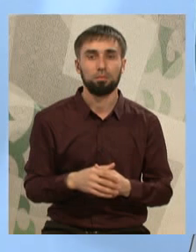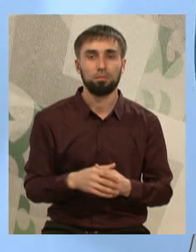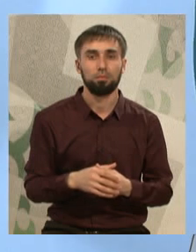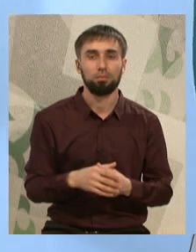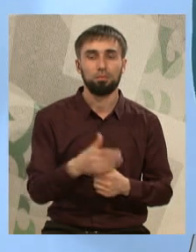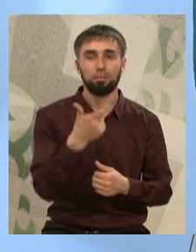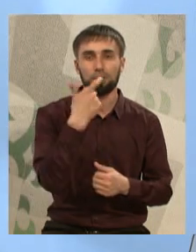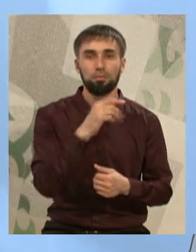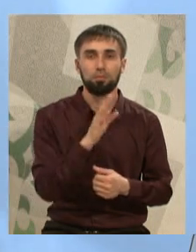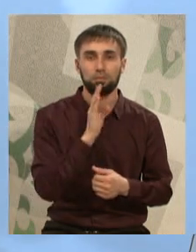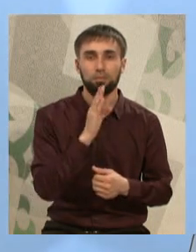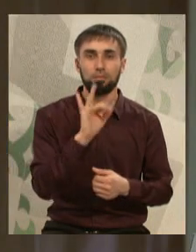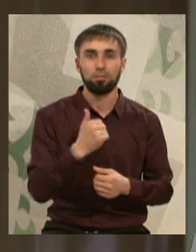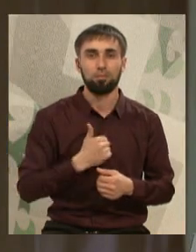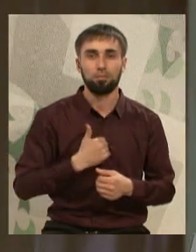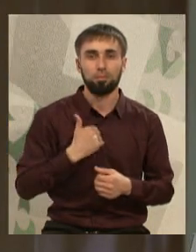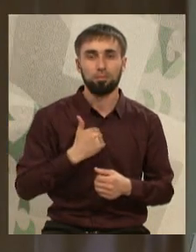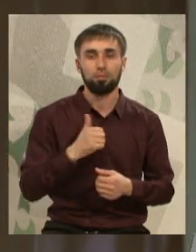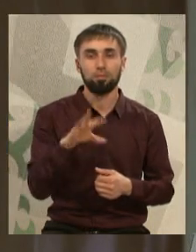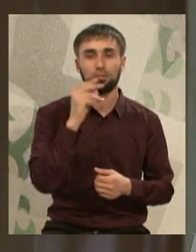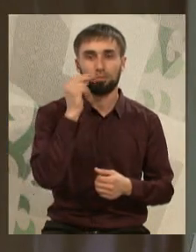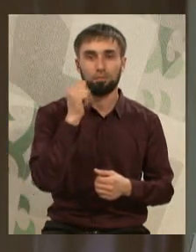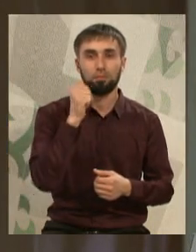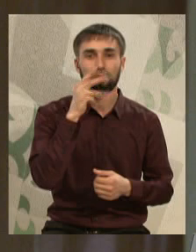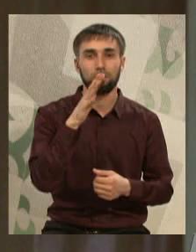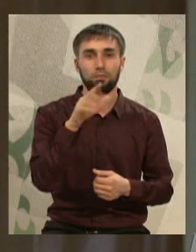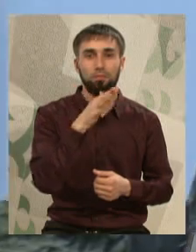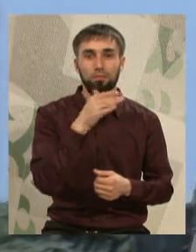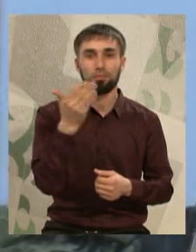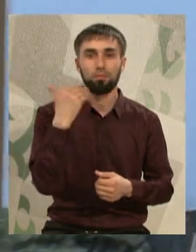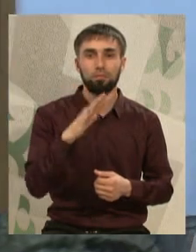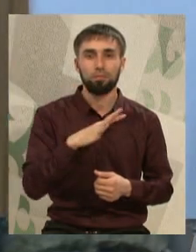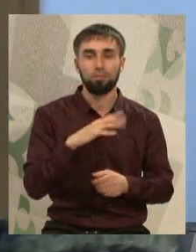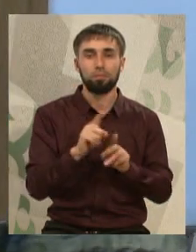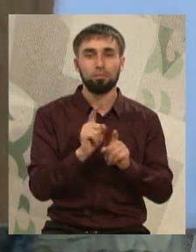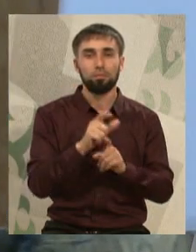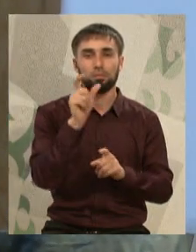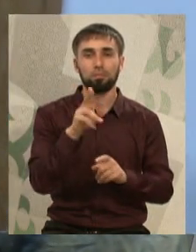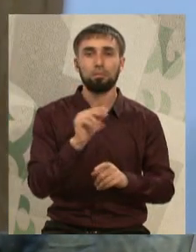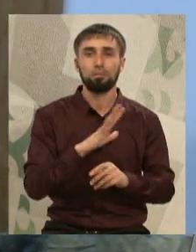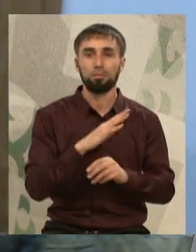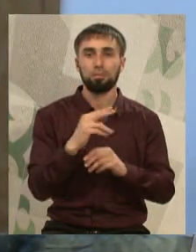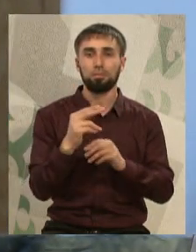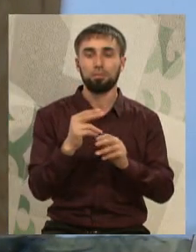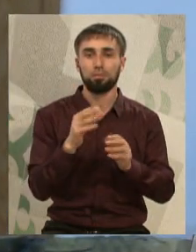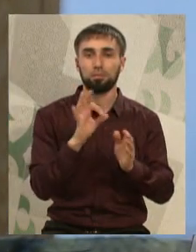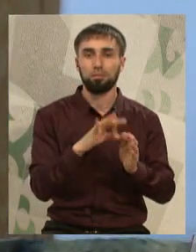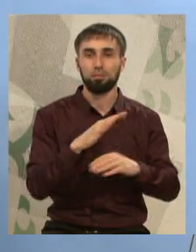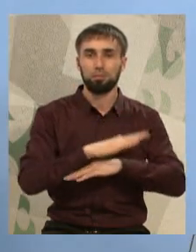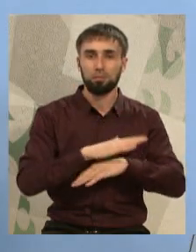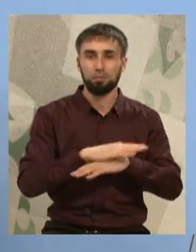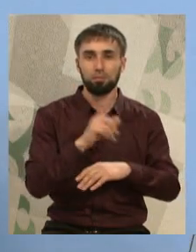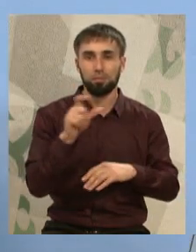Скромные девушки и гордые мужчины. Если горянки во время сватовства показывают свою воспитанность и пытливый ум, парни соревнуются